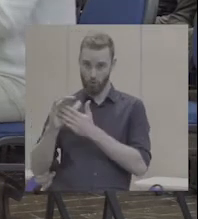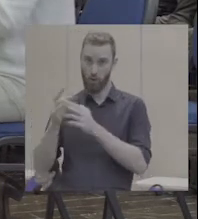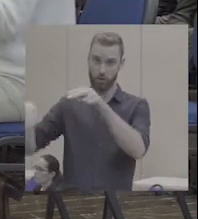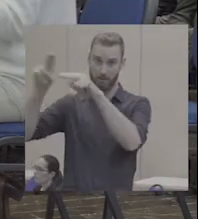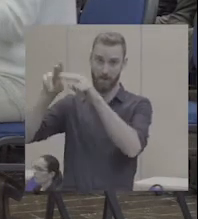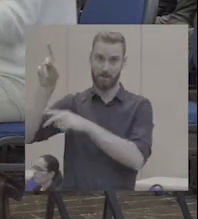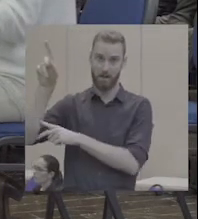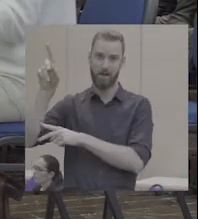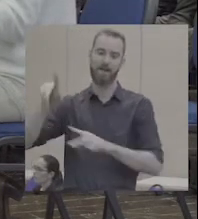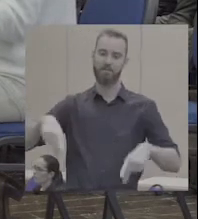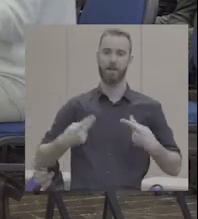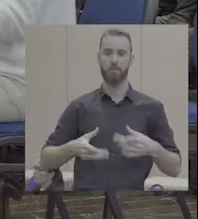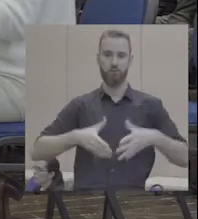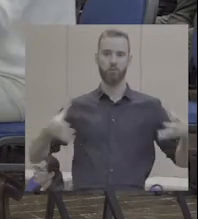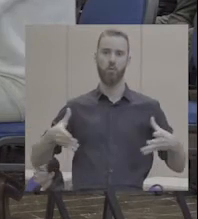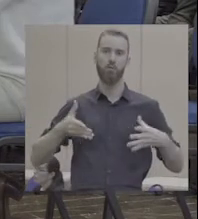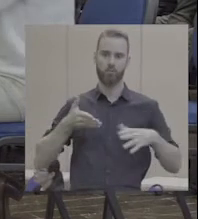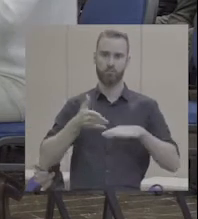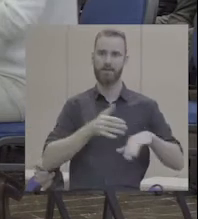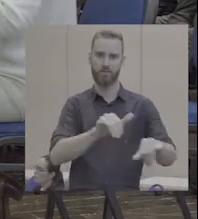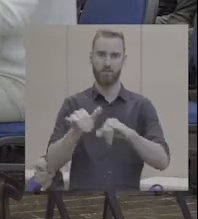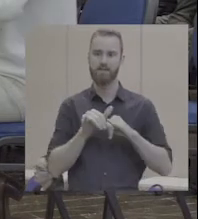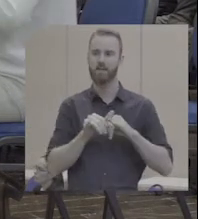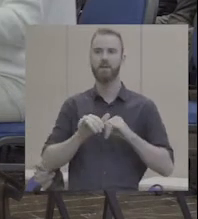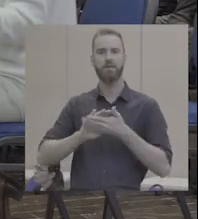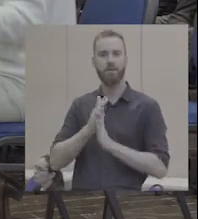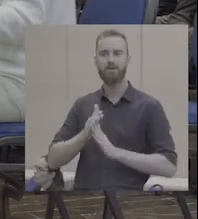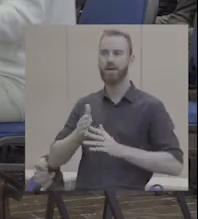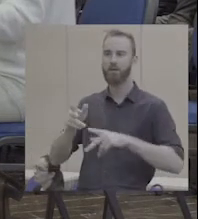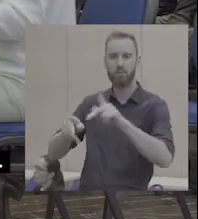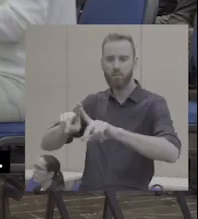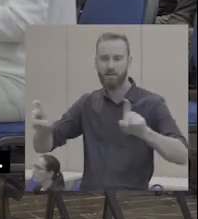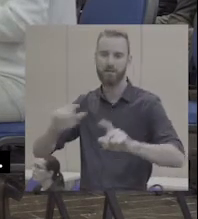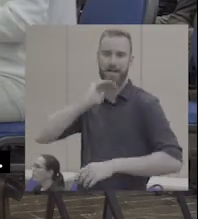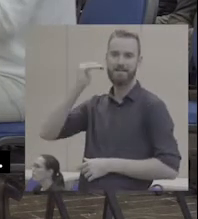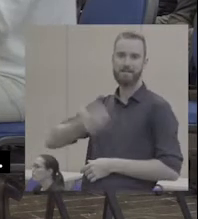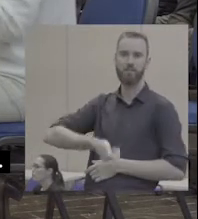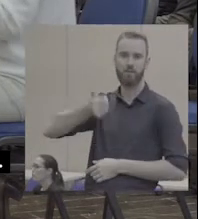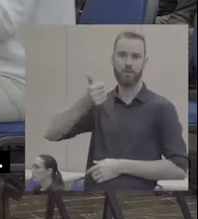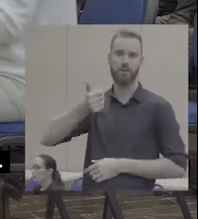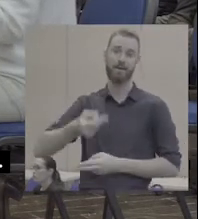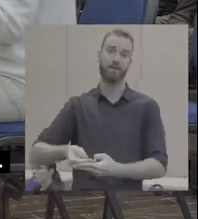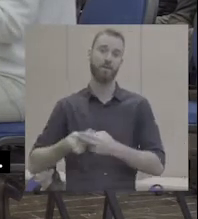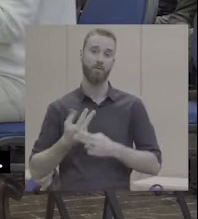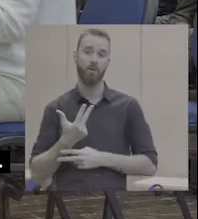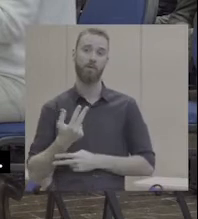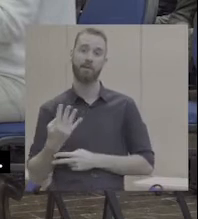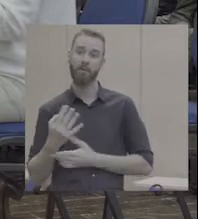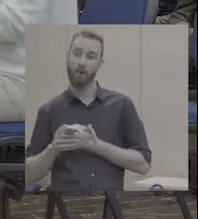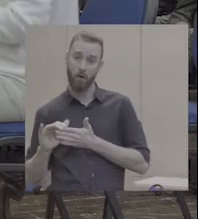permettre une plus grande universalité, un plus grand accueil de toute la communauté, Bon, on va économiser 3 à 4